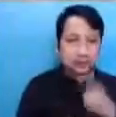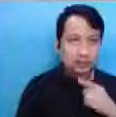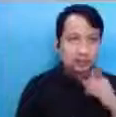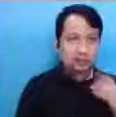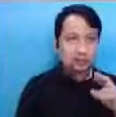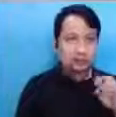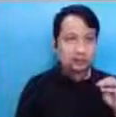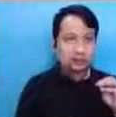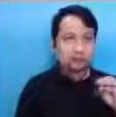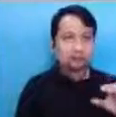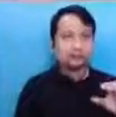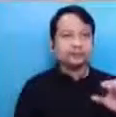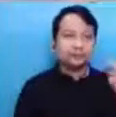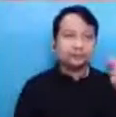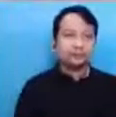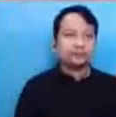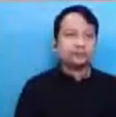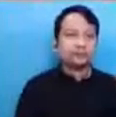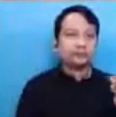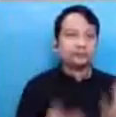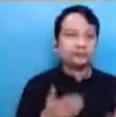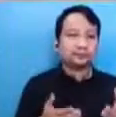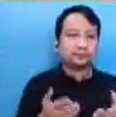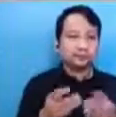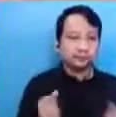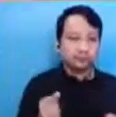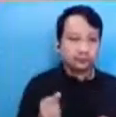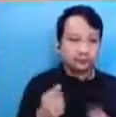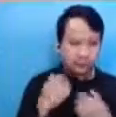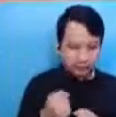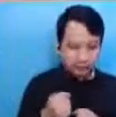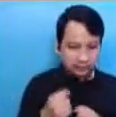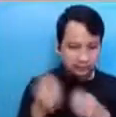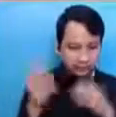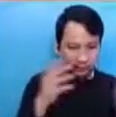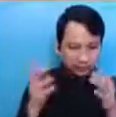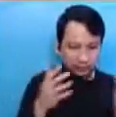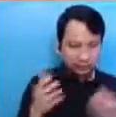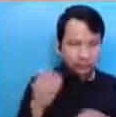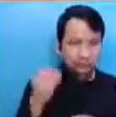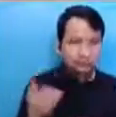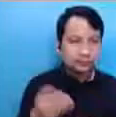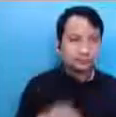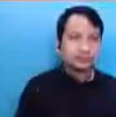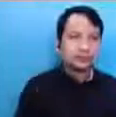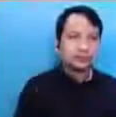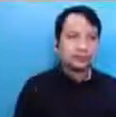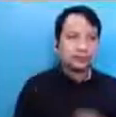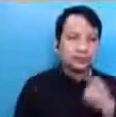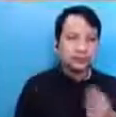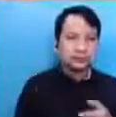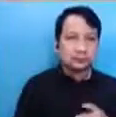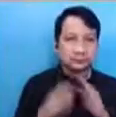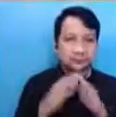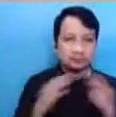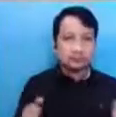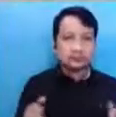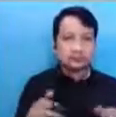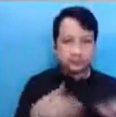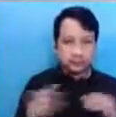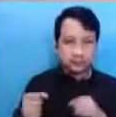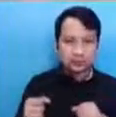sa ating continuing monitoring, yung lakas po ng bagyo ay nakapinsala sa mga bahay na gawa sa ice